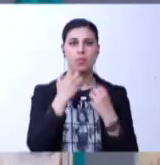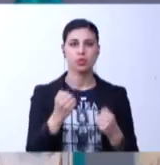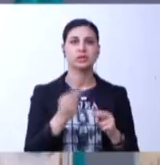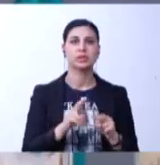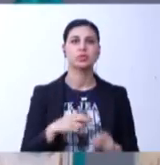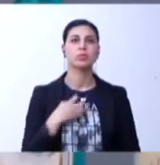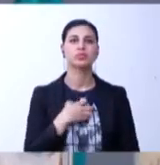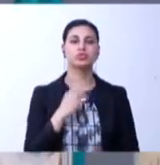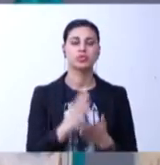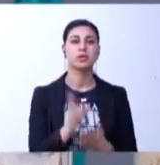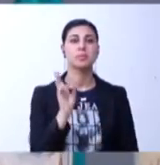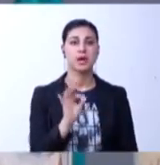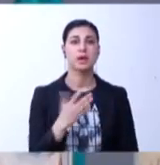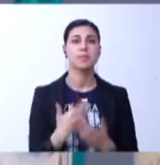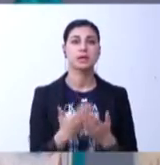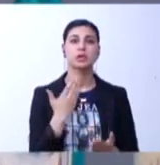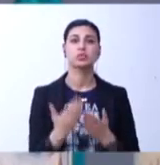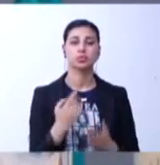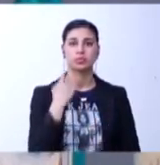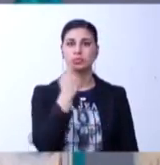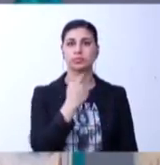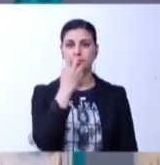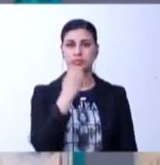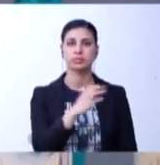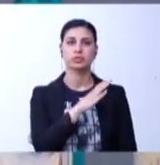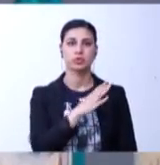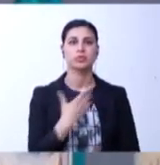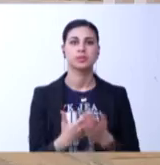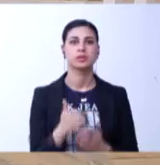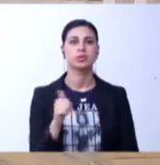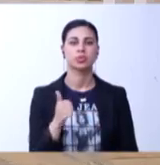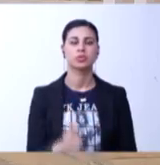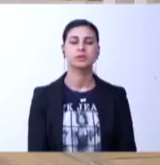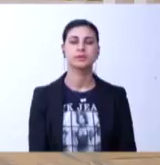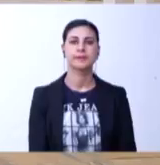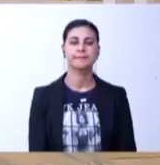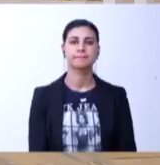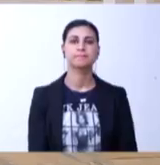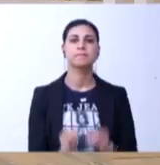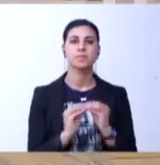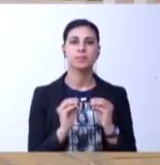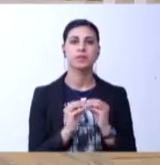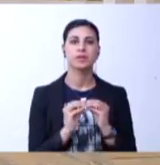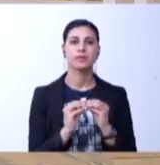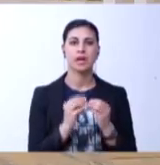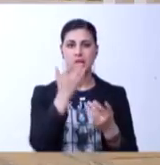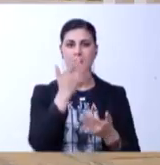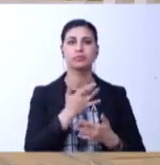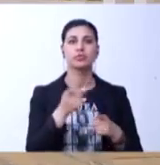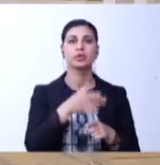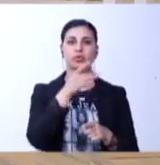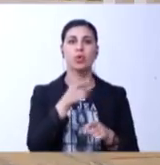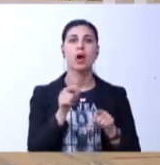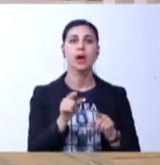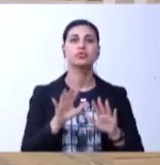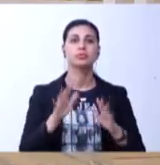ამიტომაც მნიშვნელოვანია, მაგრამ თქვათ თუ მოსახსნელი კონსტრუქცია არის, როგორიც თქვათ იგივე გამჭვირვალე კაპები, ამ